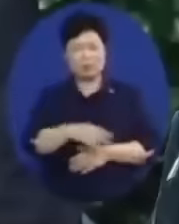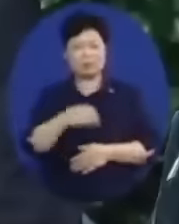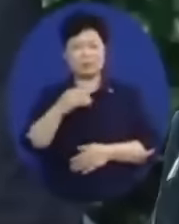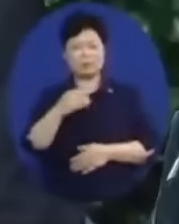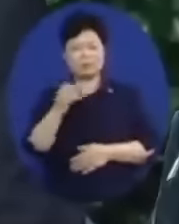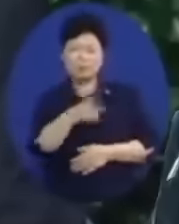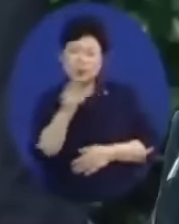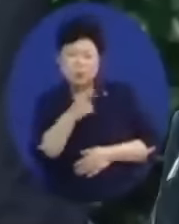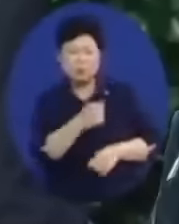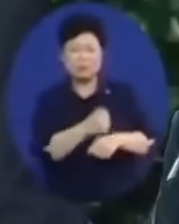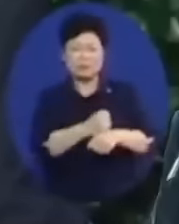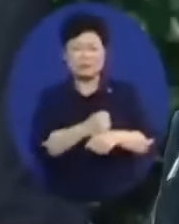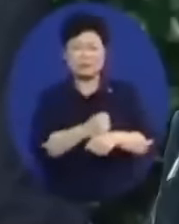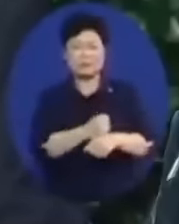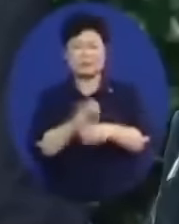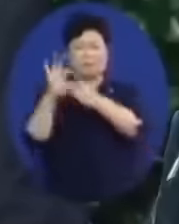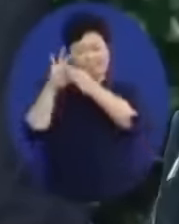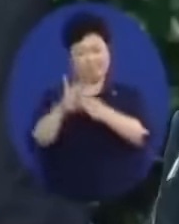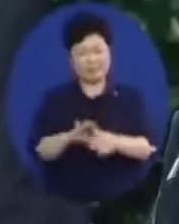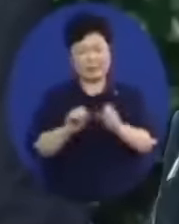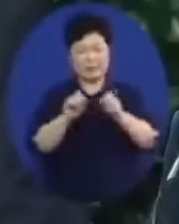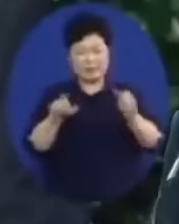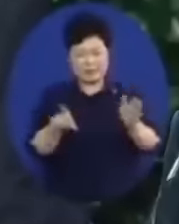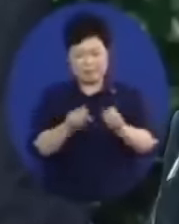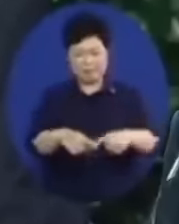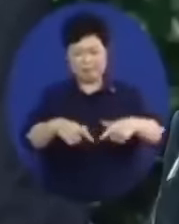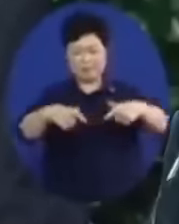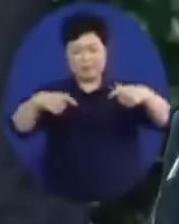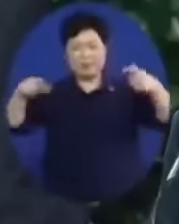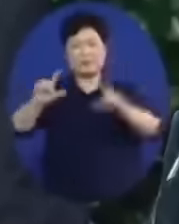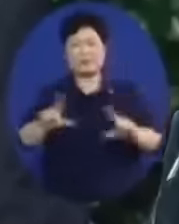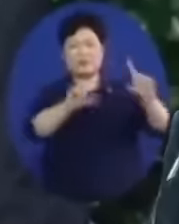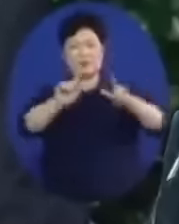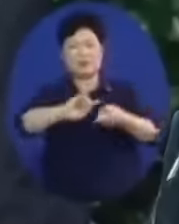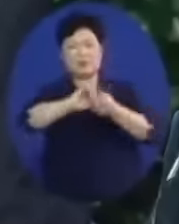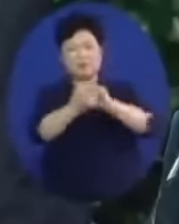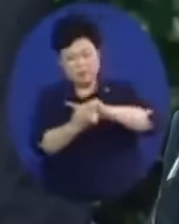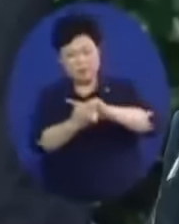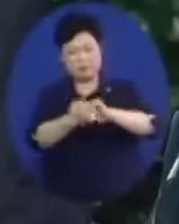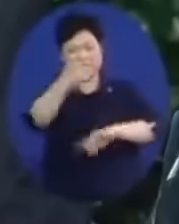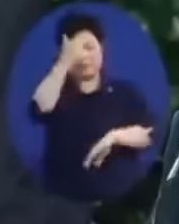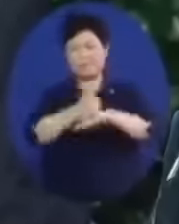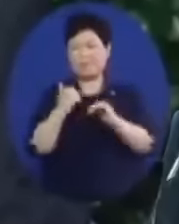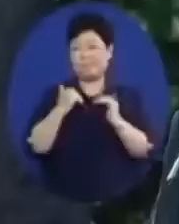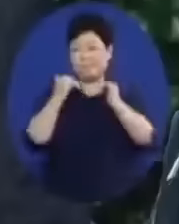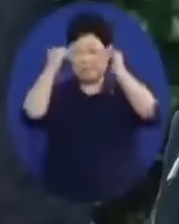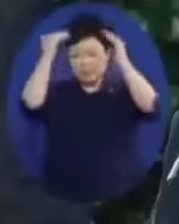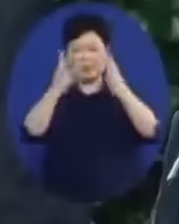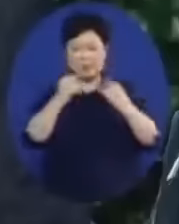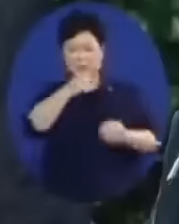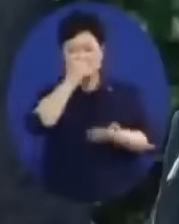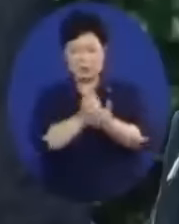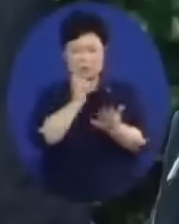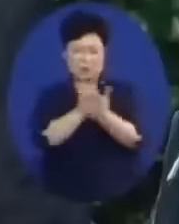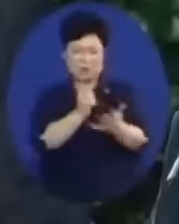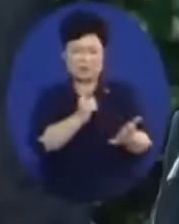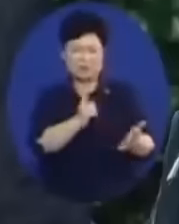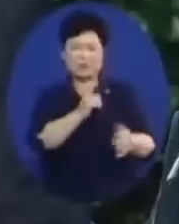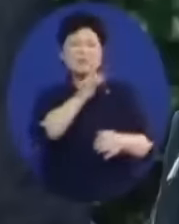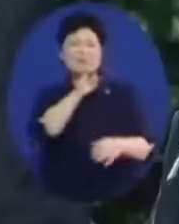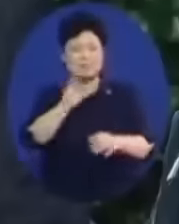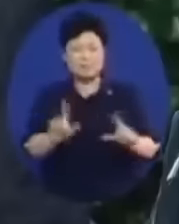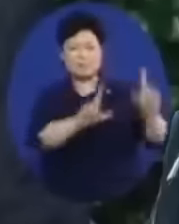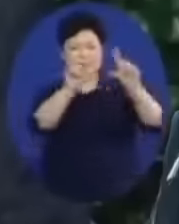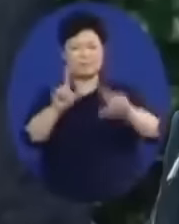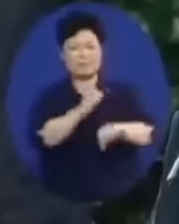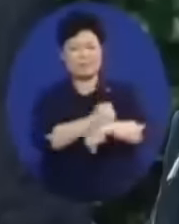짓고 그러면서 점점 생활이 달라지고 자라져서 나중에는 많이 죄를 이기고 성의로운 삶을